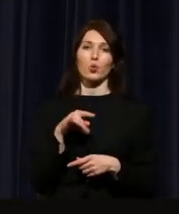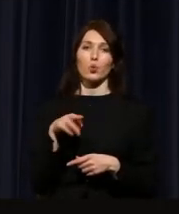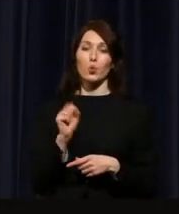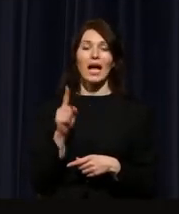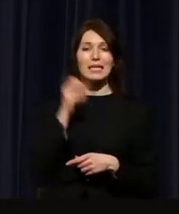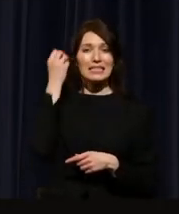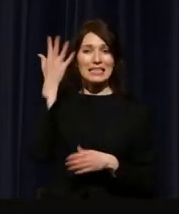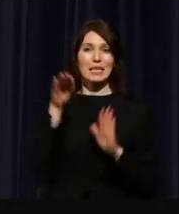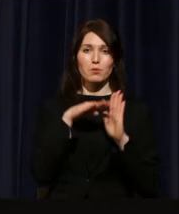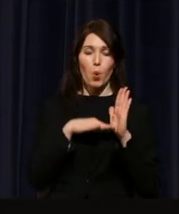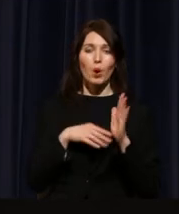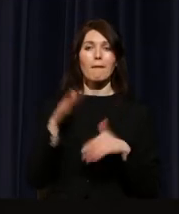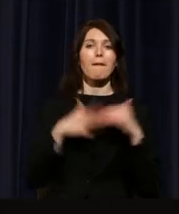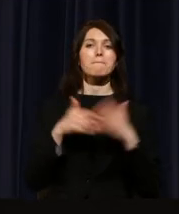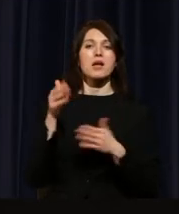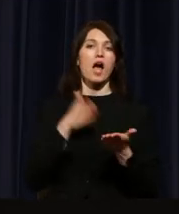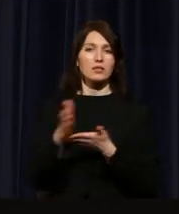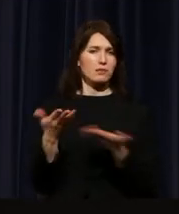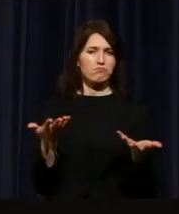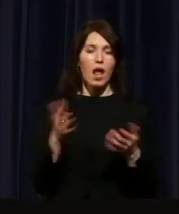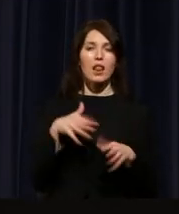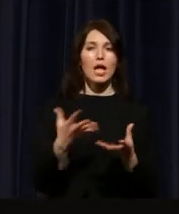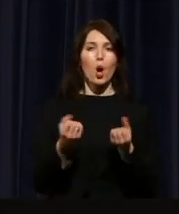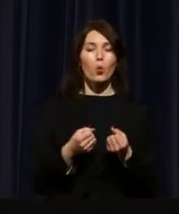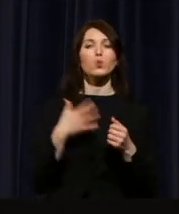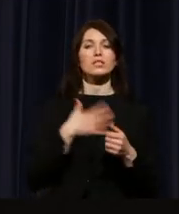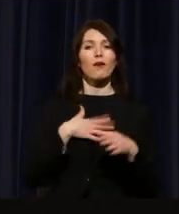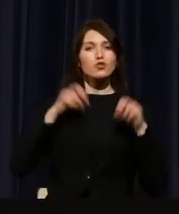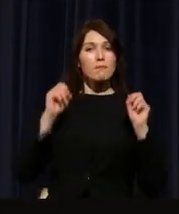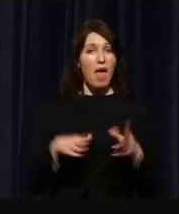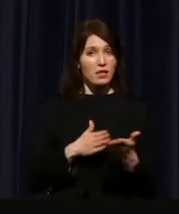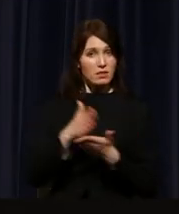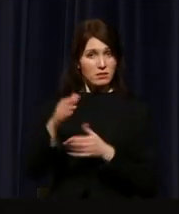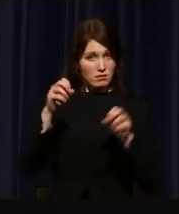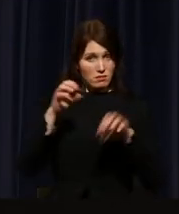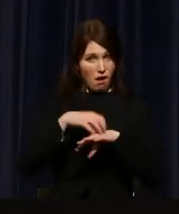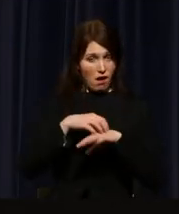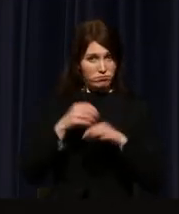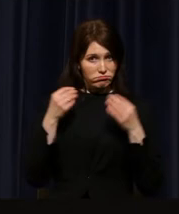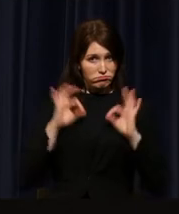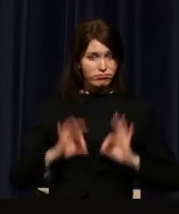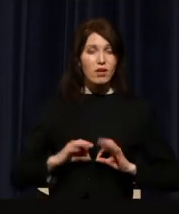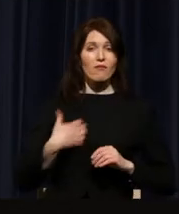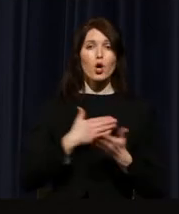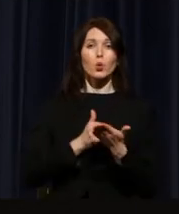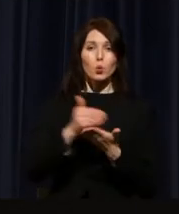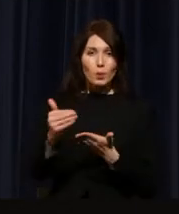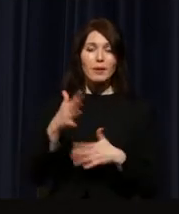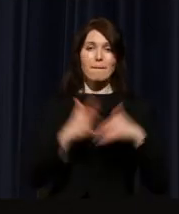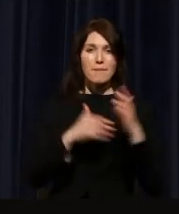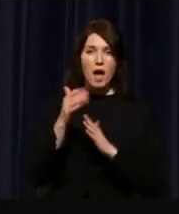izglītības programma praksē. Ko tas nozīmē, lai iegūtu specialitāti, ir jāturpina jau praktiski strādājot ar